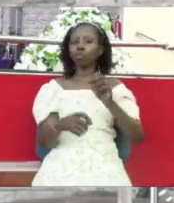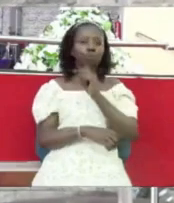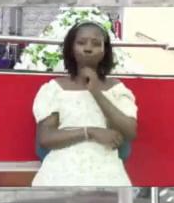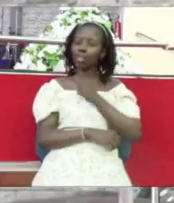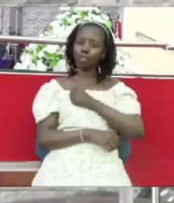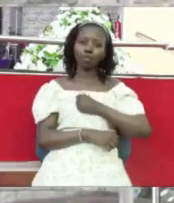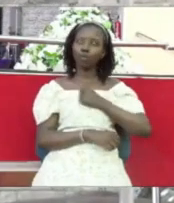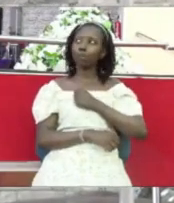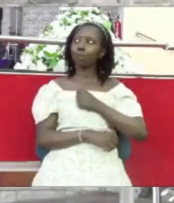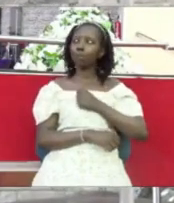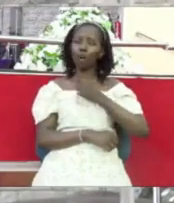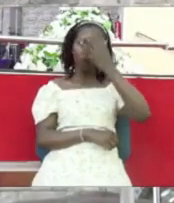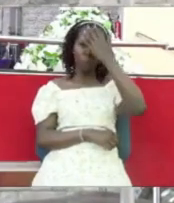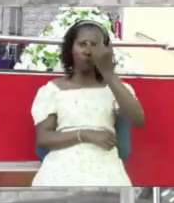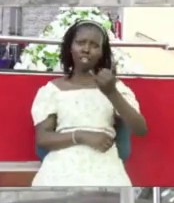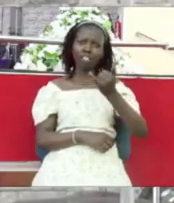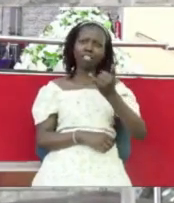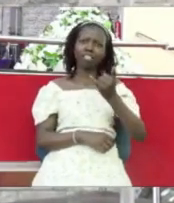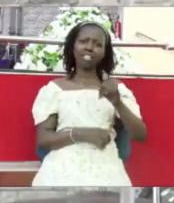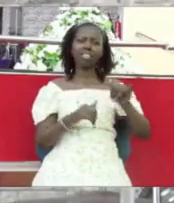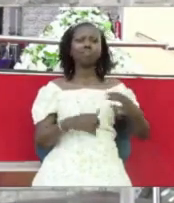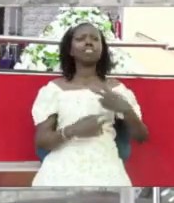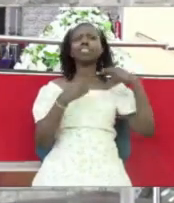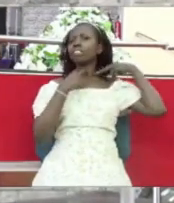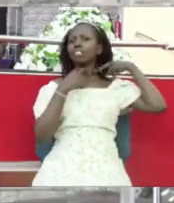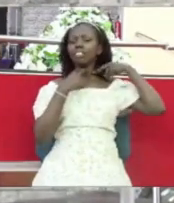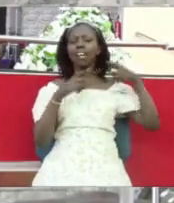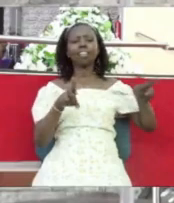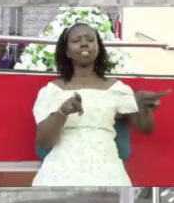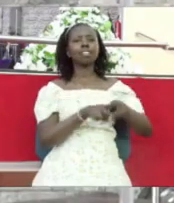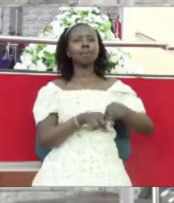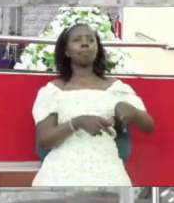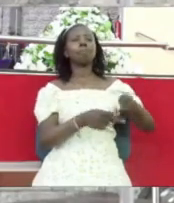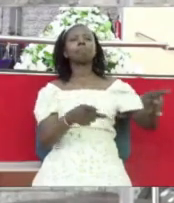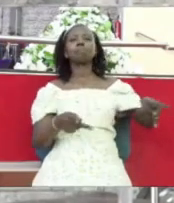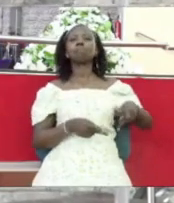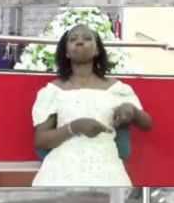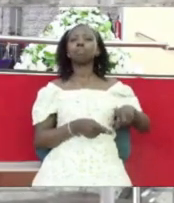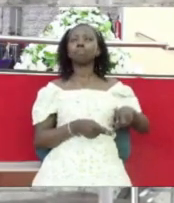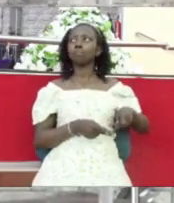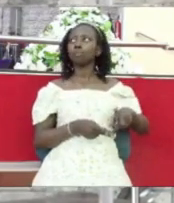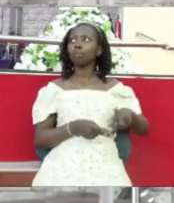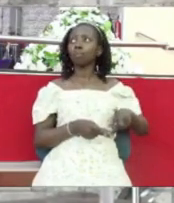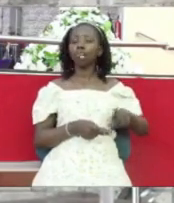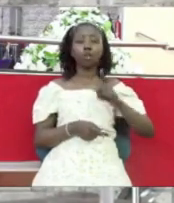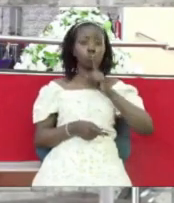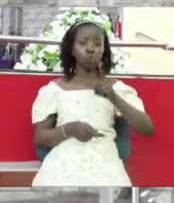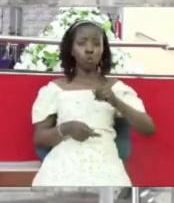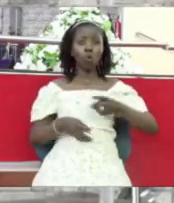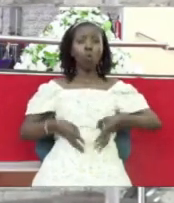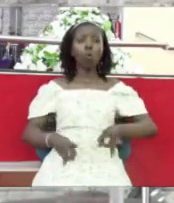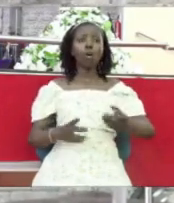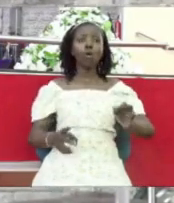kusikia kuona maono. Because you will remain stuck at the same point. Kwa sababu utakaa tu mahali pale ulikuwa. Now, the way of loving you as a